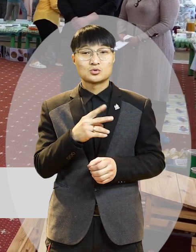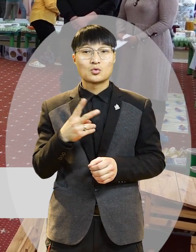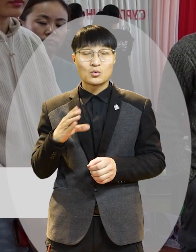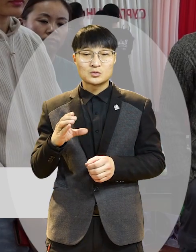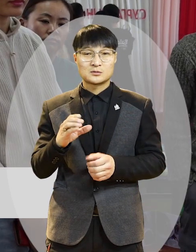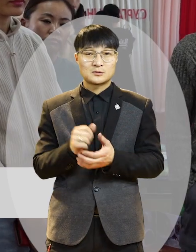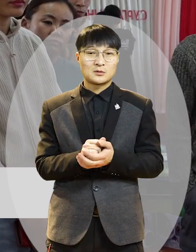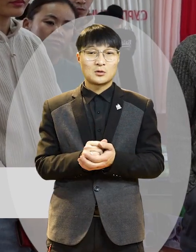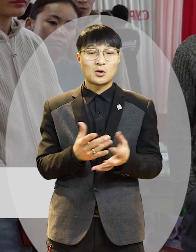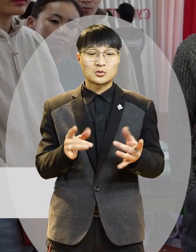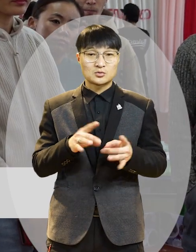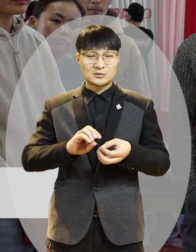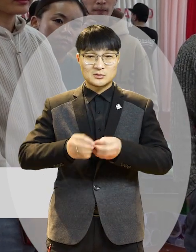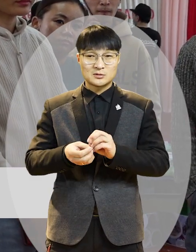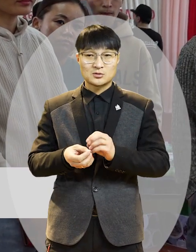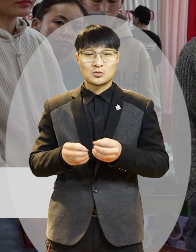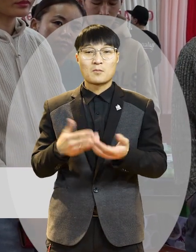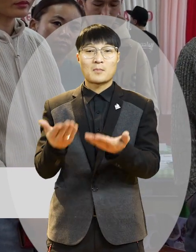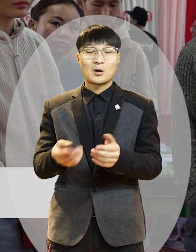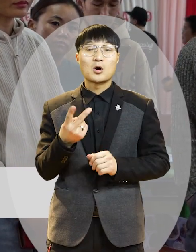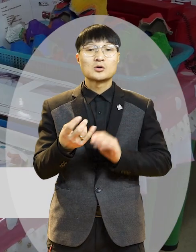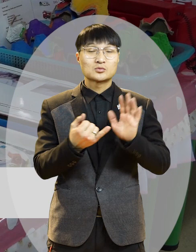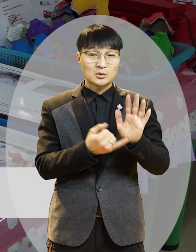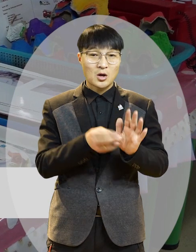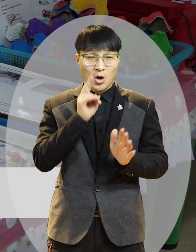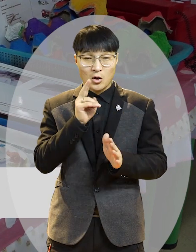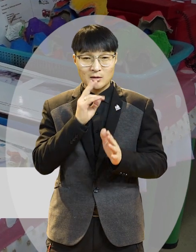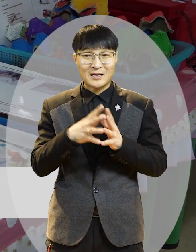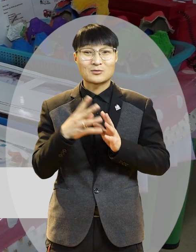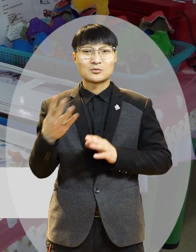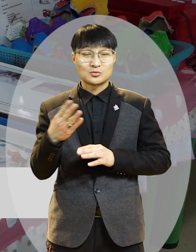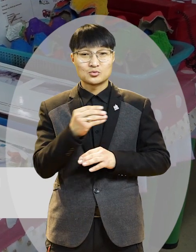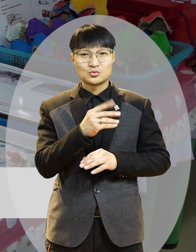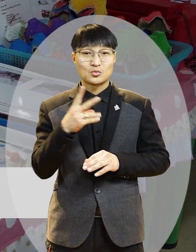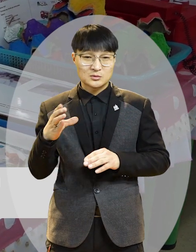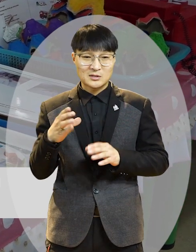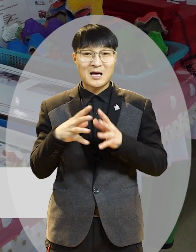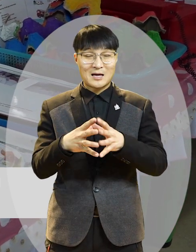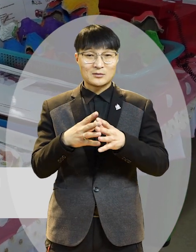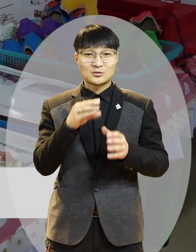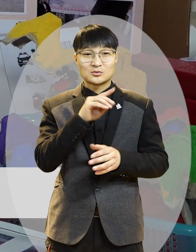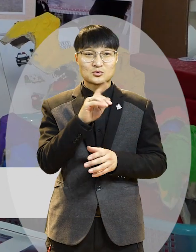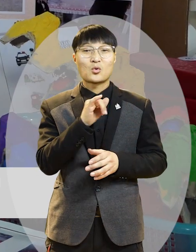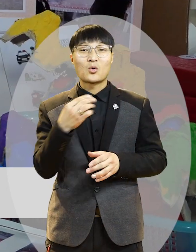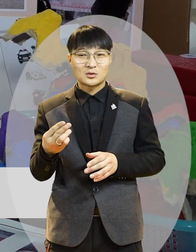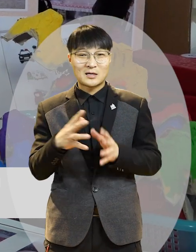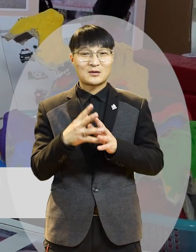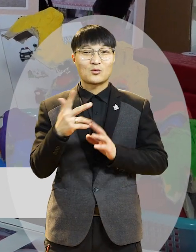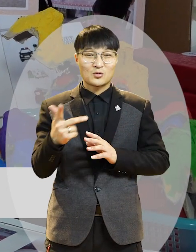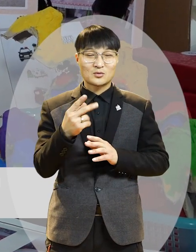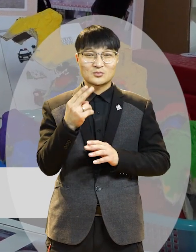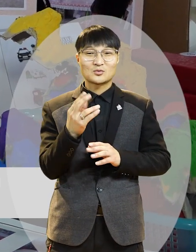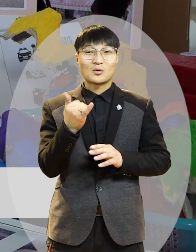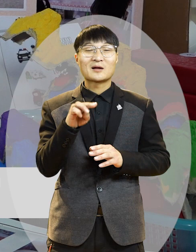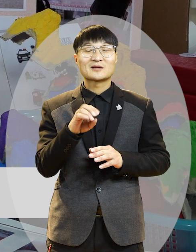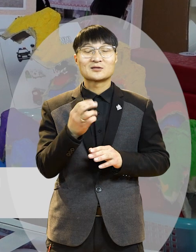үзүүллээ. Тус цэцэрлэгийн тогооч нар 26 төрлийн нарийн боов, 14 төрлийн жүүс, 10 төрлийн зууш, 13 төрлийн зутан